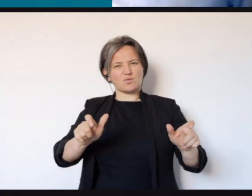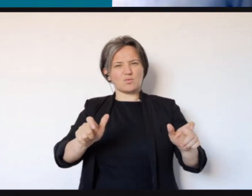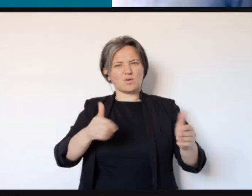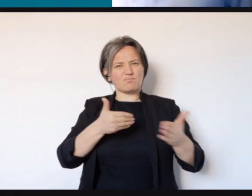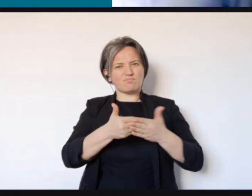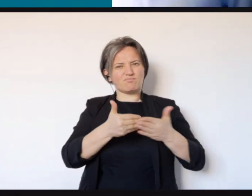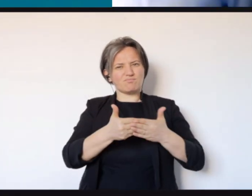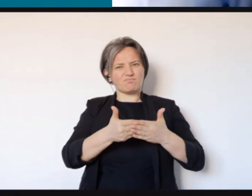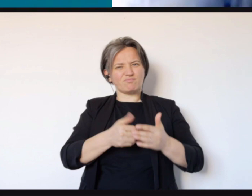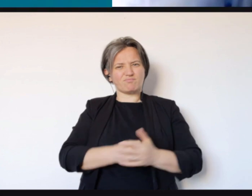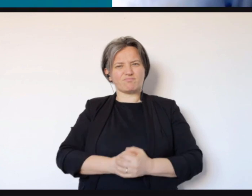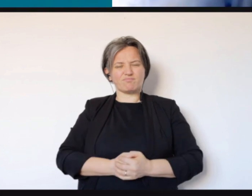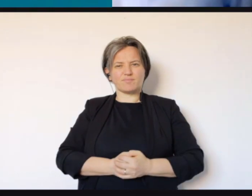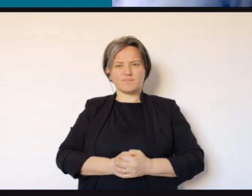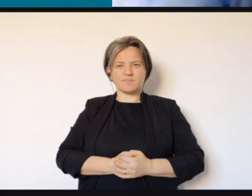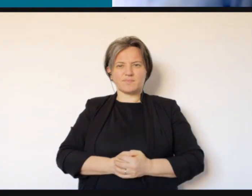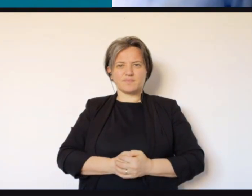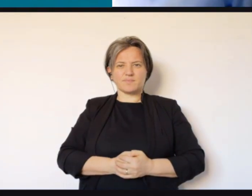altri.